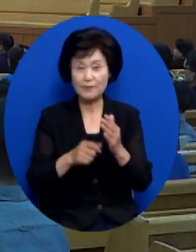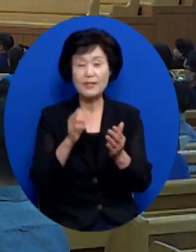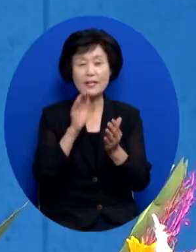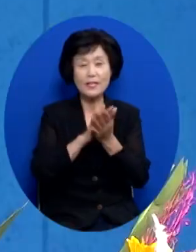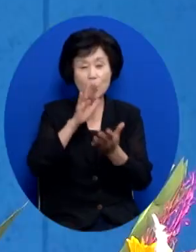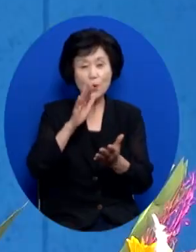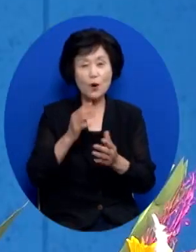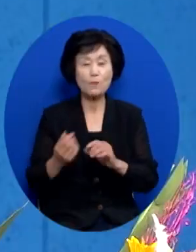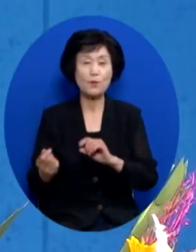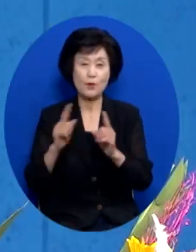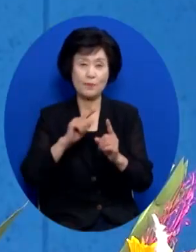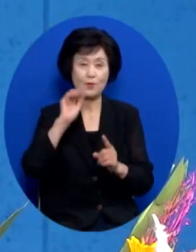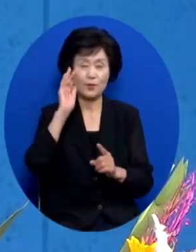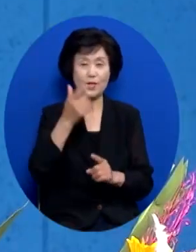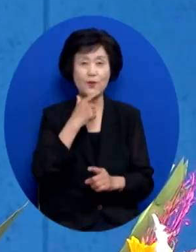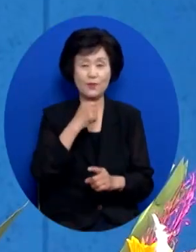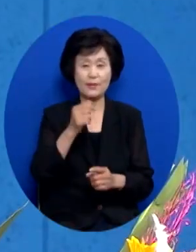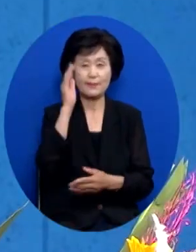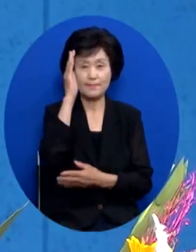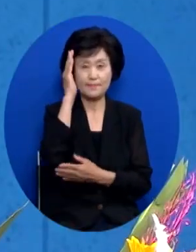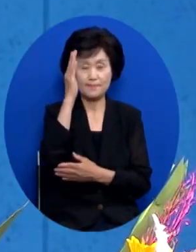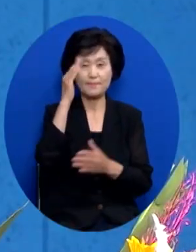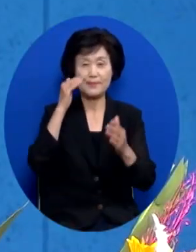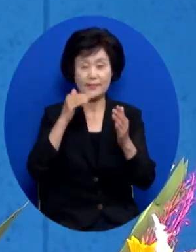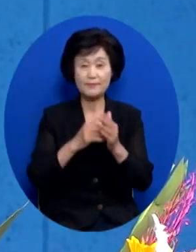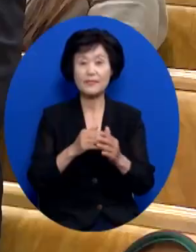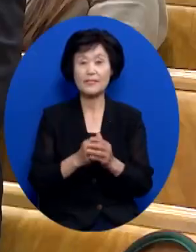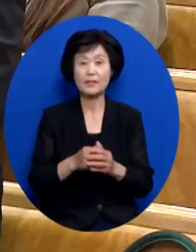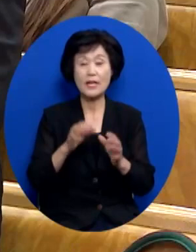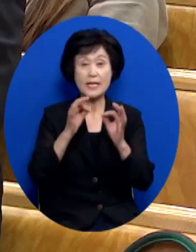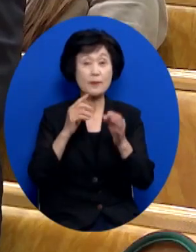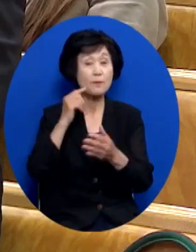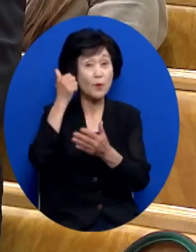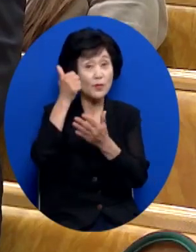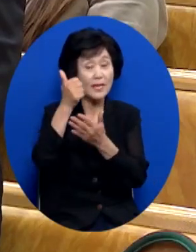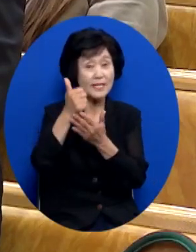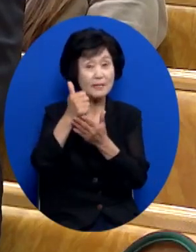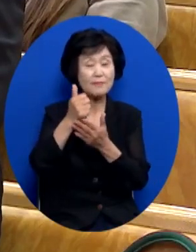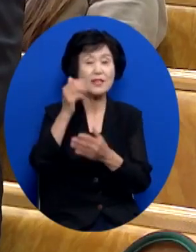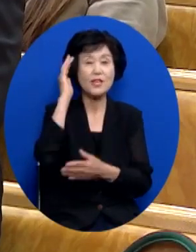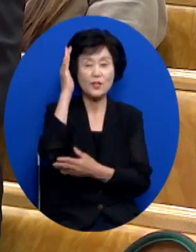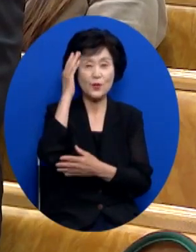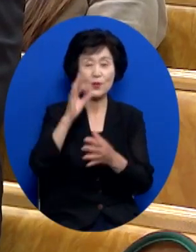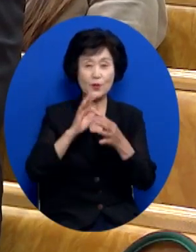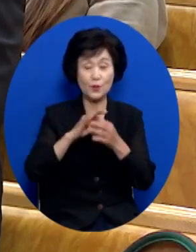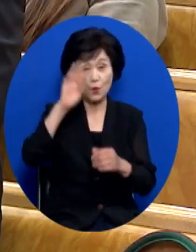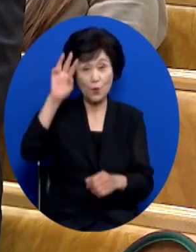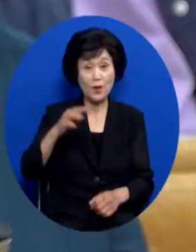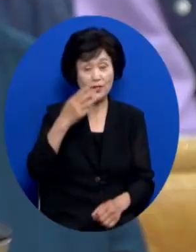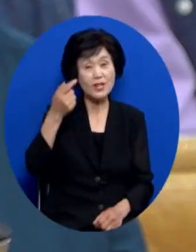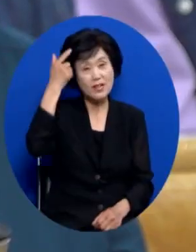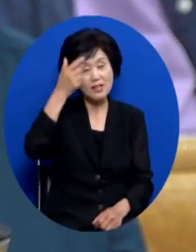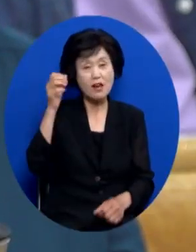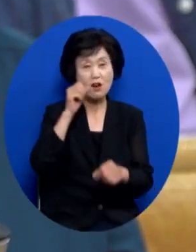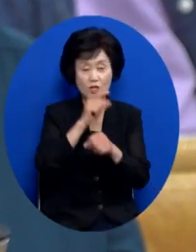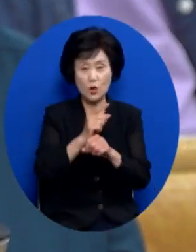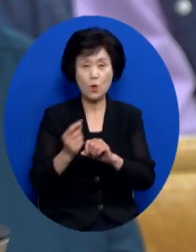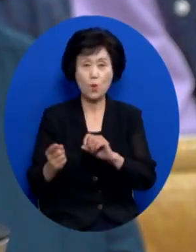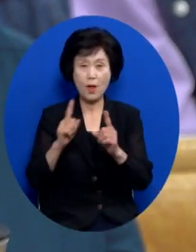전했습니다. 이어 기성부흥사회 대표회장 김우근 목사가 설교를 통해 웨슬리 영성의 회복을